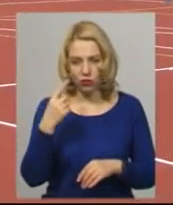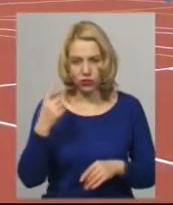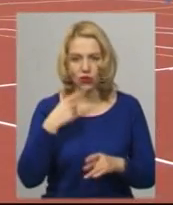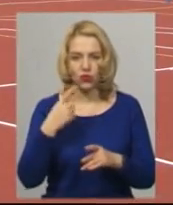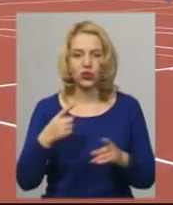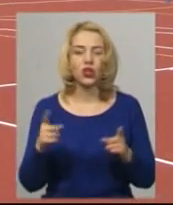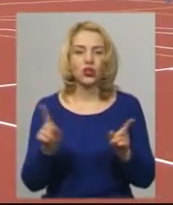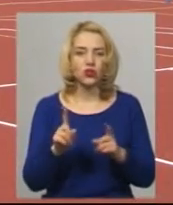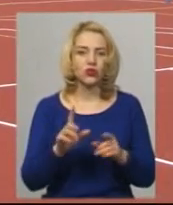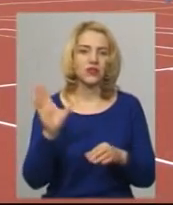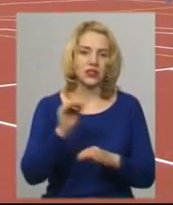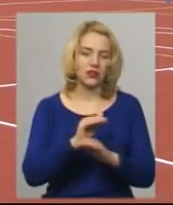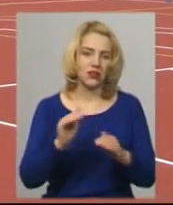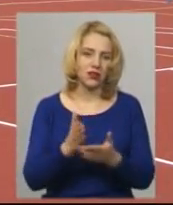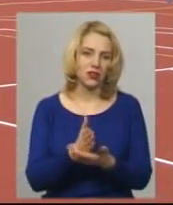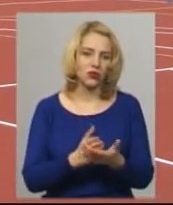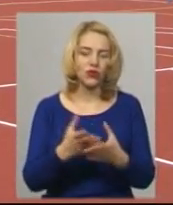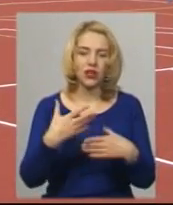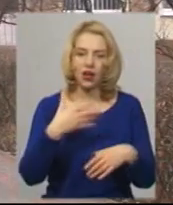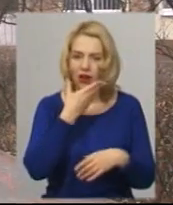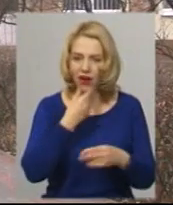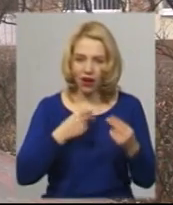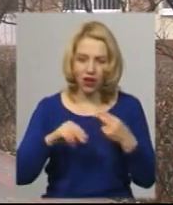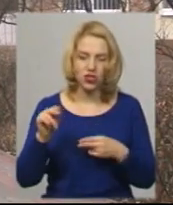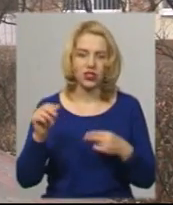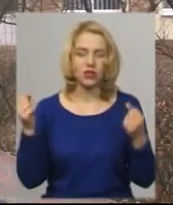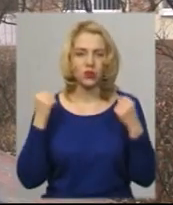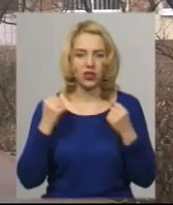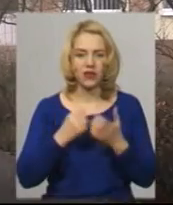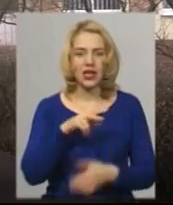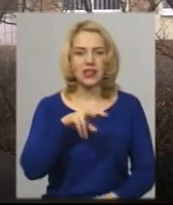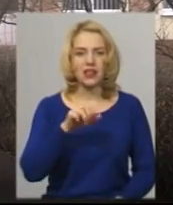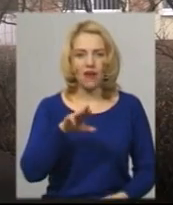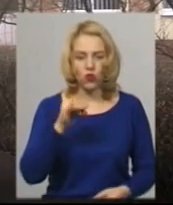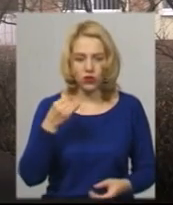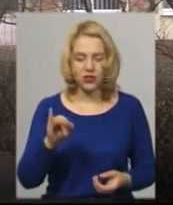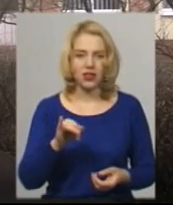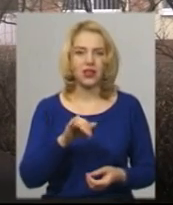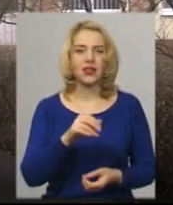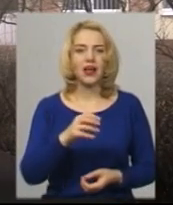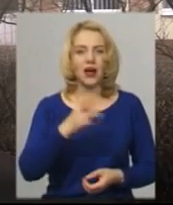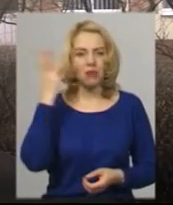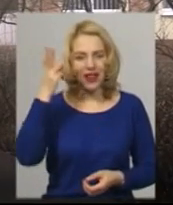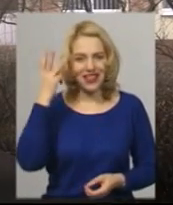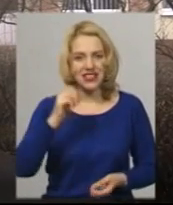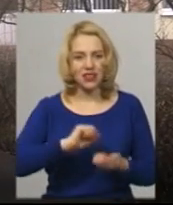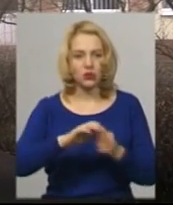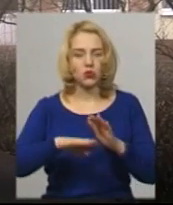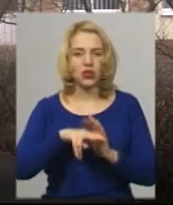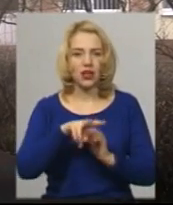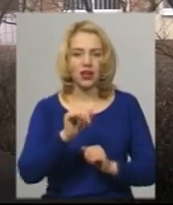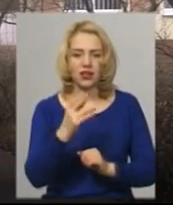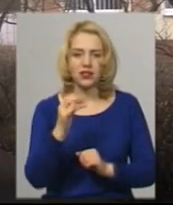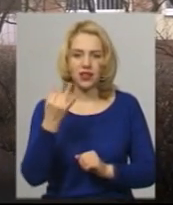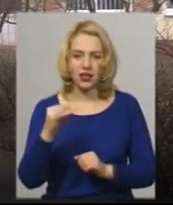діти, заслуговують на найкращий навчальний і спортивний інвентар. Це Славутський ліцей, це Хмельницький ліцей і Кам'янець-Подільський ліцей, який має